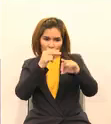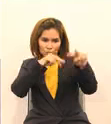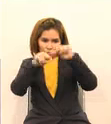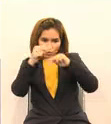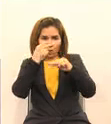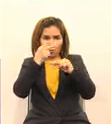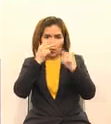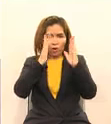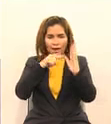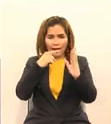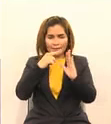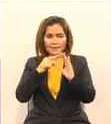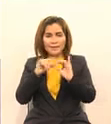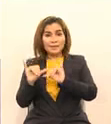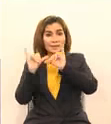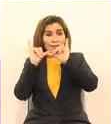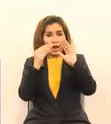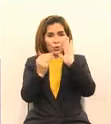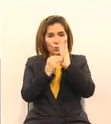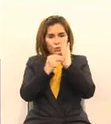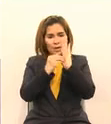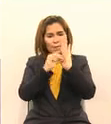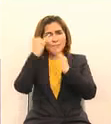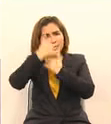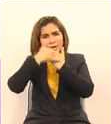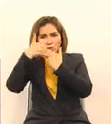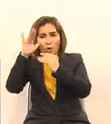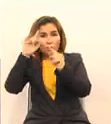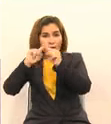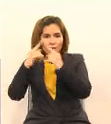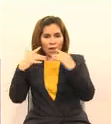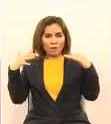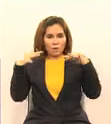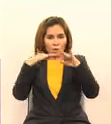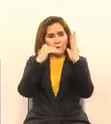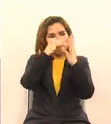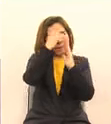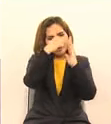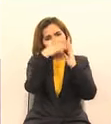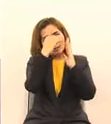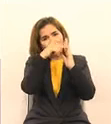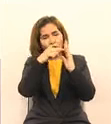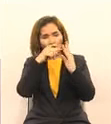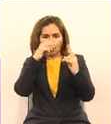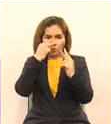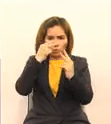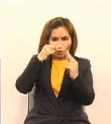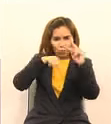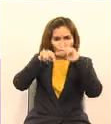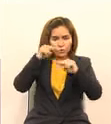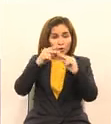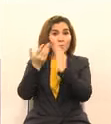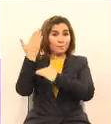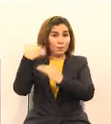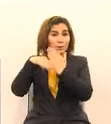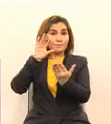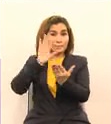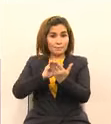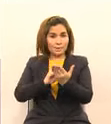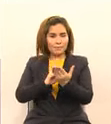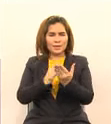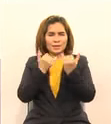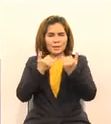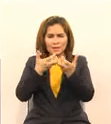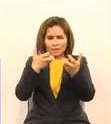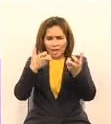กรุงเทพปริมณฑลแล้วก็มาจากต่างประเทศนะครับในช่วงที่ผ่านมาจนถึงปัจจุบันเนี่ยเราก็คัดกรอง